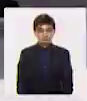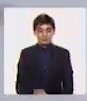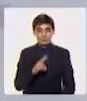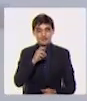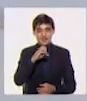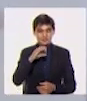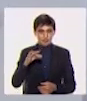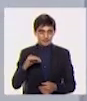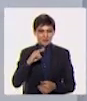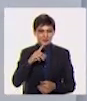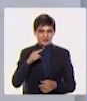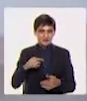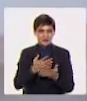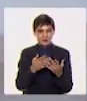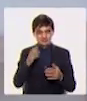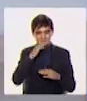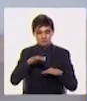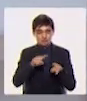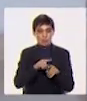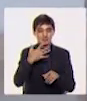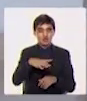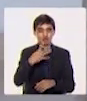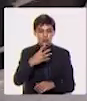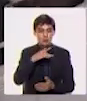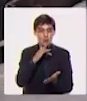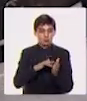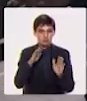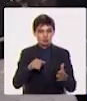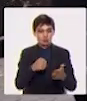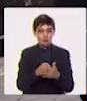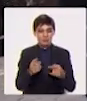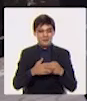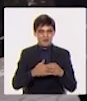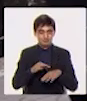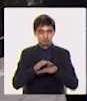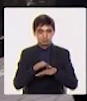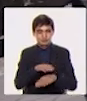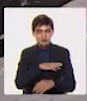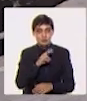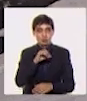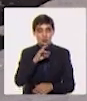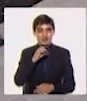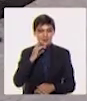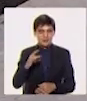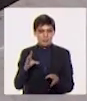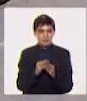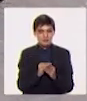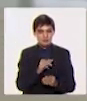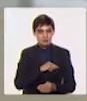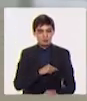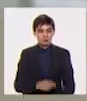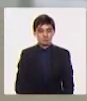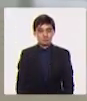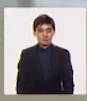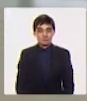Каспи Кизет бүкіл ел аумағында 54 қалада есікке дейін жеткізуді жетекші курьерлік қызметтермен бірге ұйымдастырды.